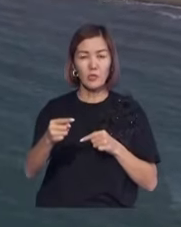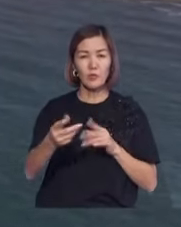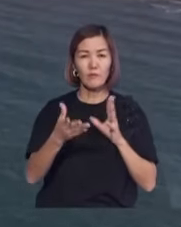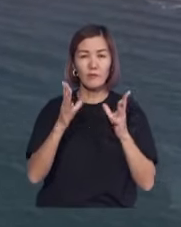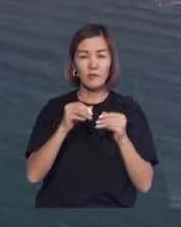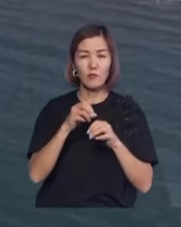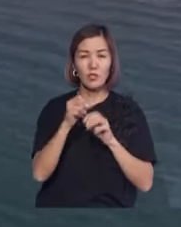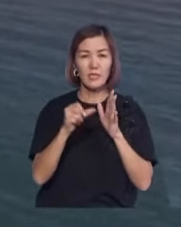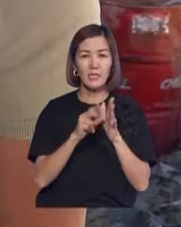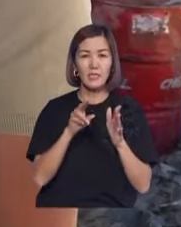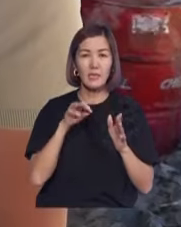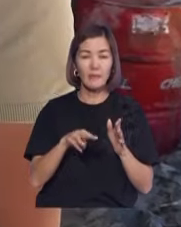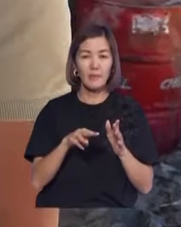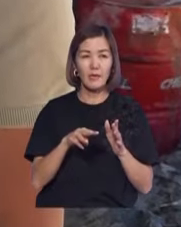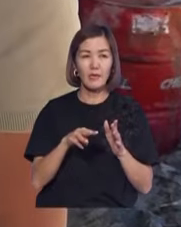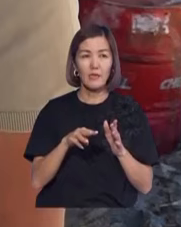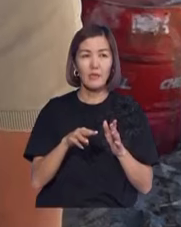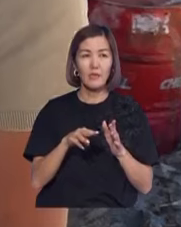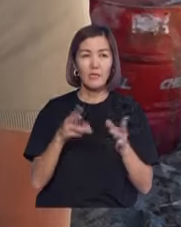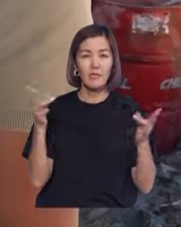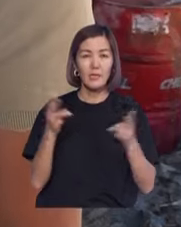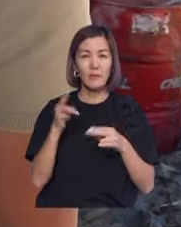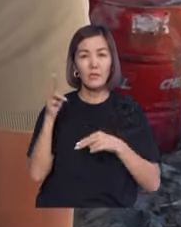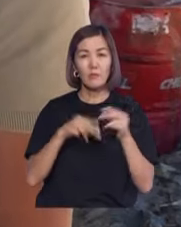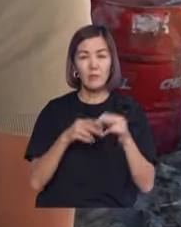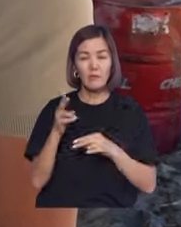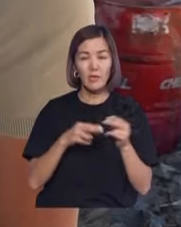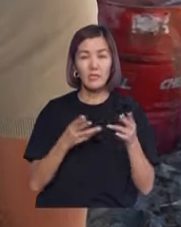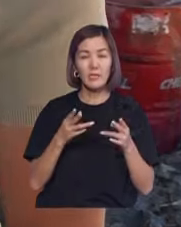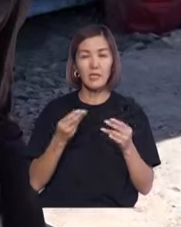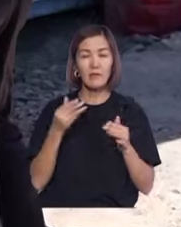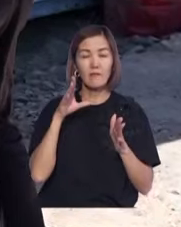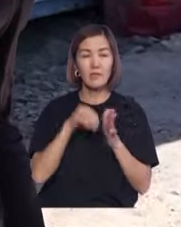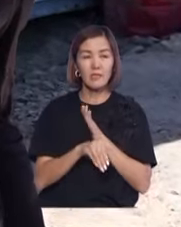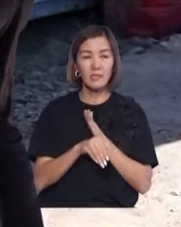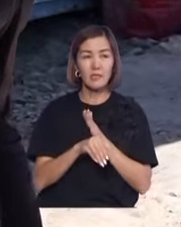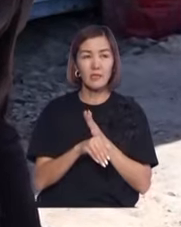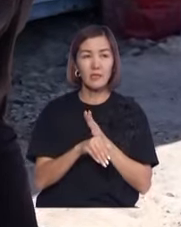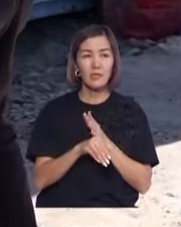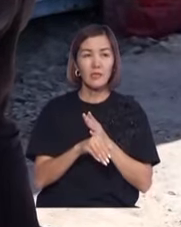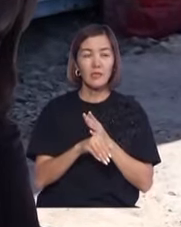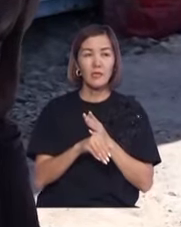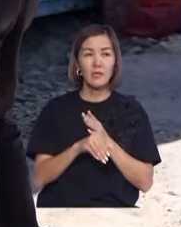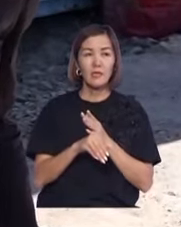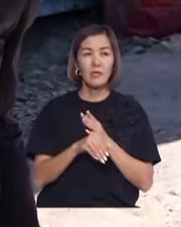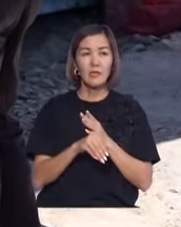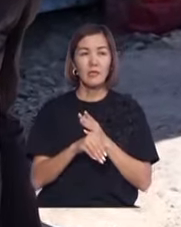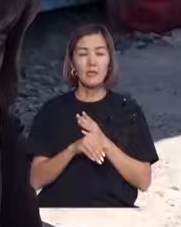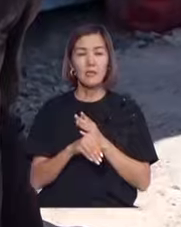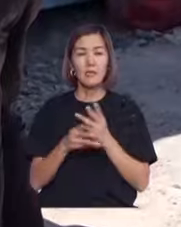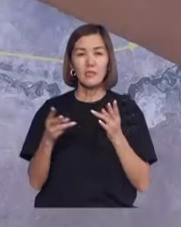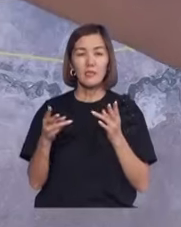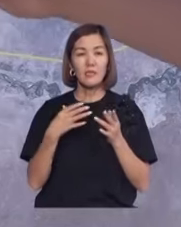составляет 16 километров. Без подведения необходимой инфраструктуры инвестиции в объекты туризма будут бессмысленными, считают